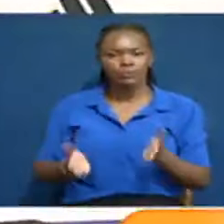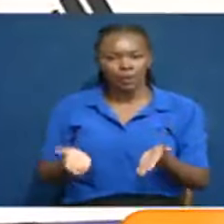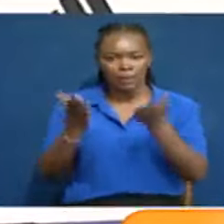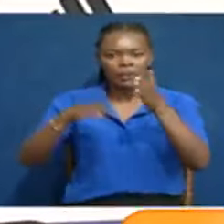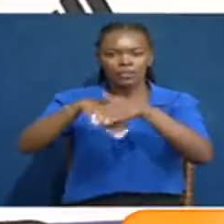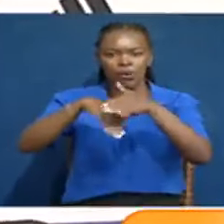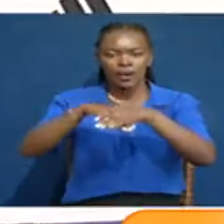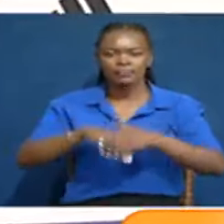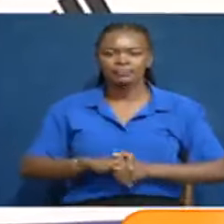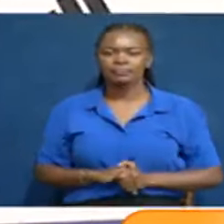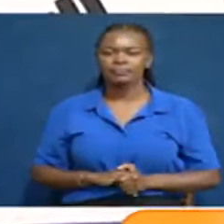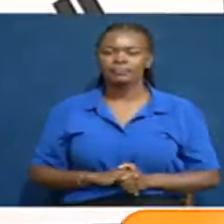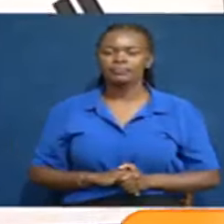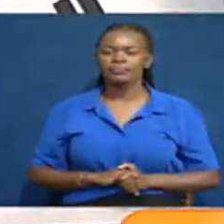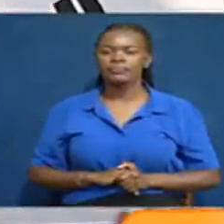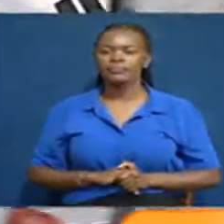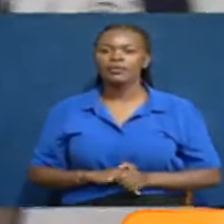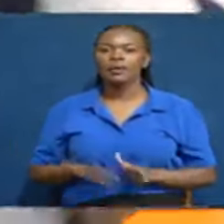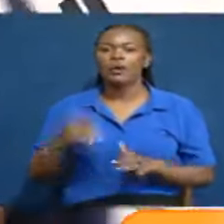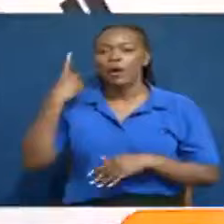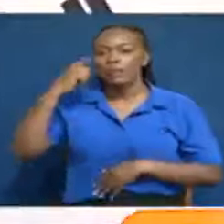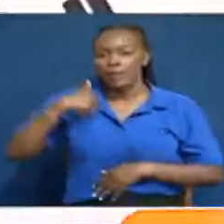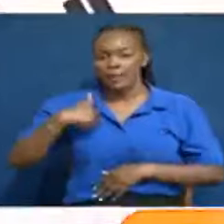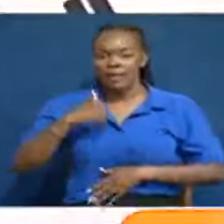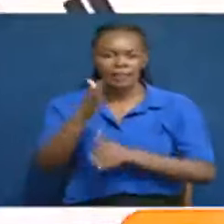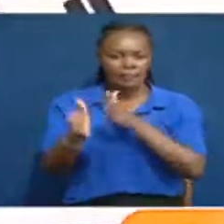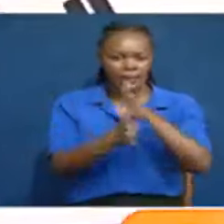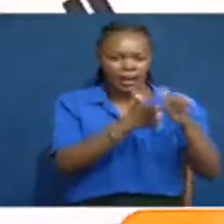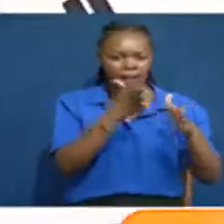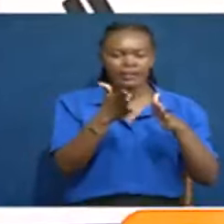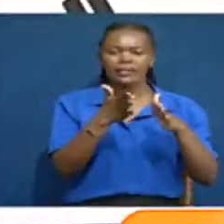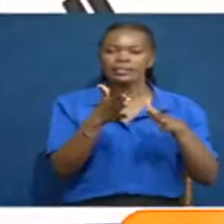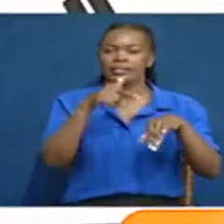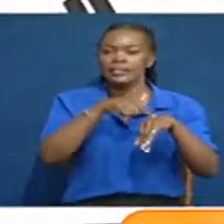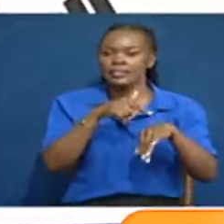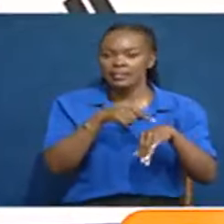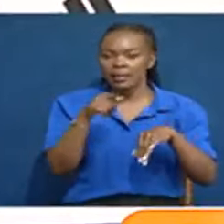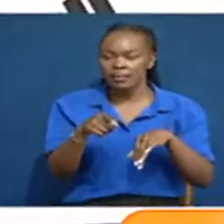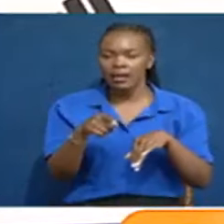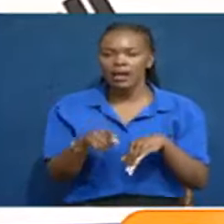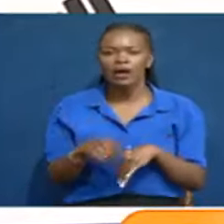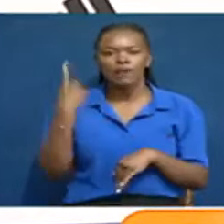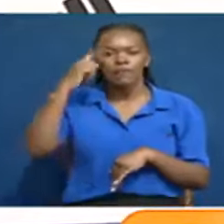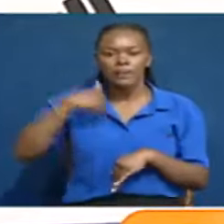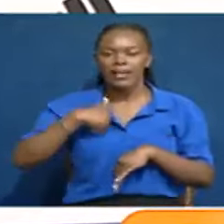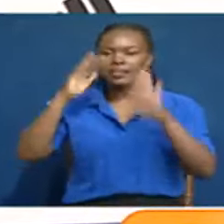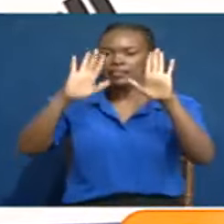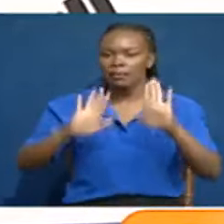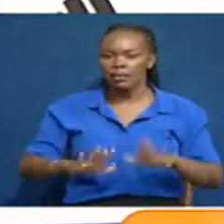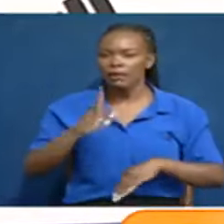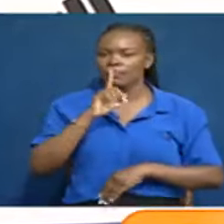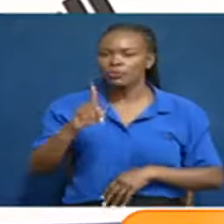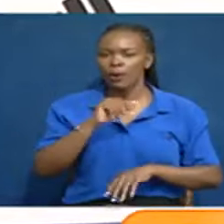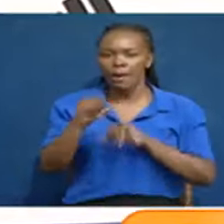the planning stage, for me the most important thing is to be sure about the